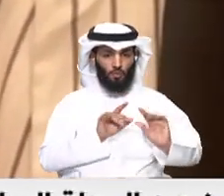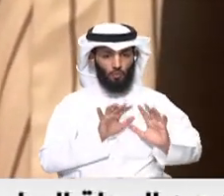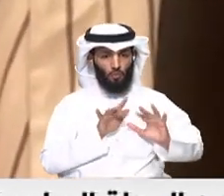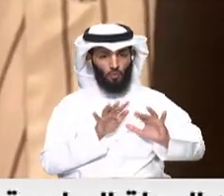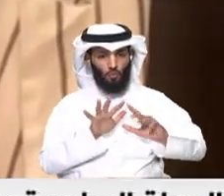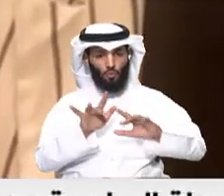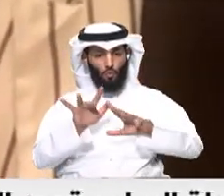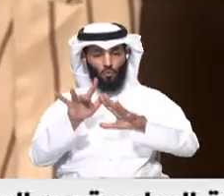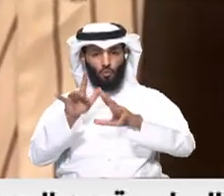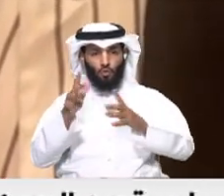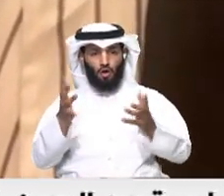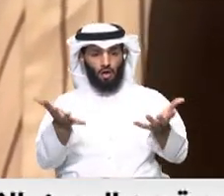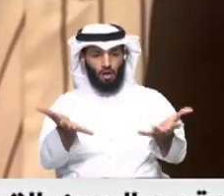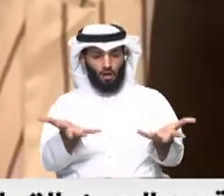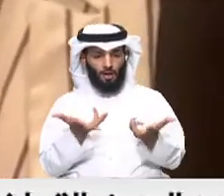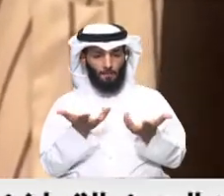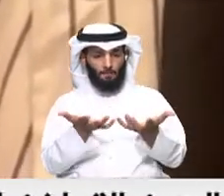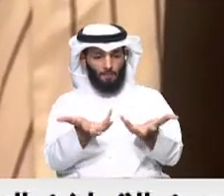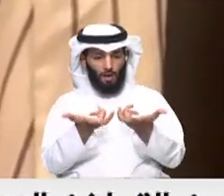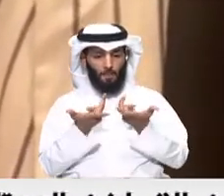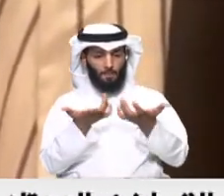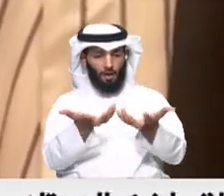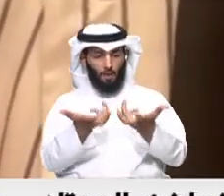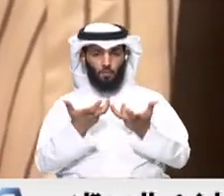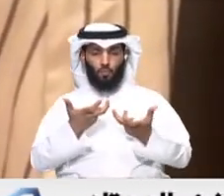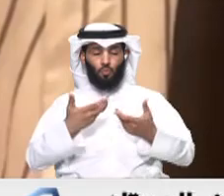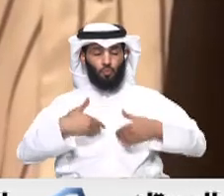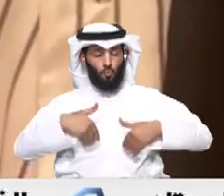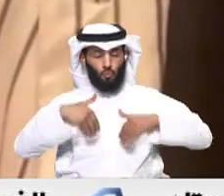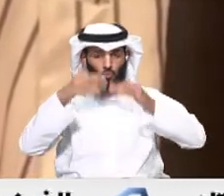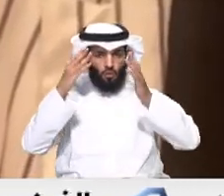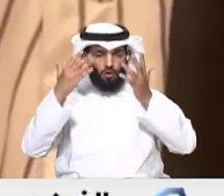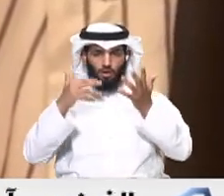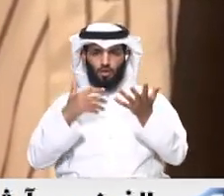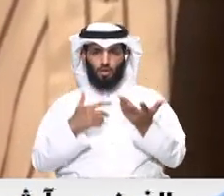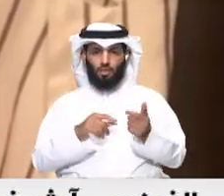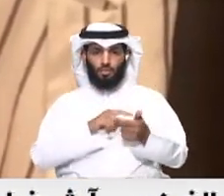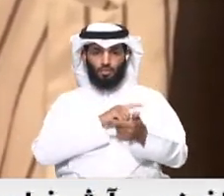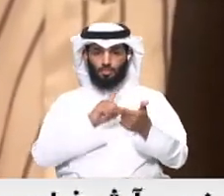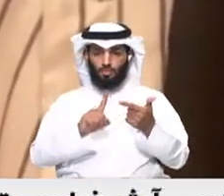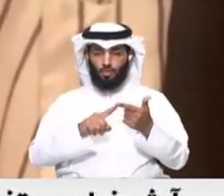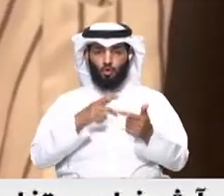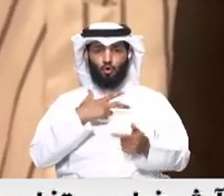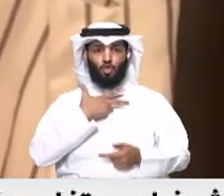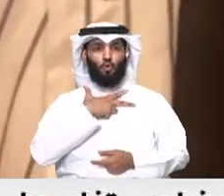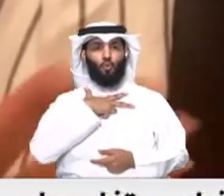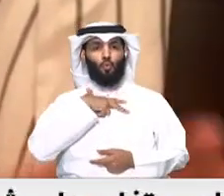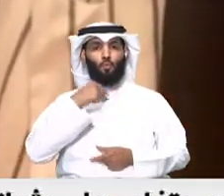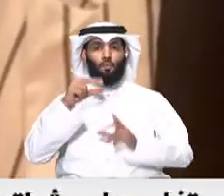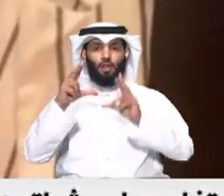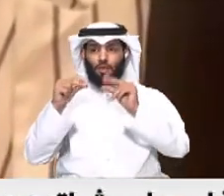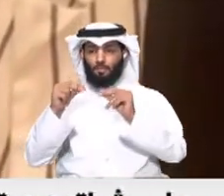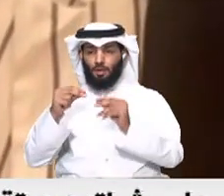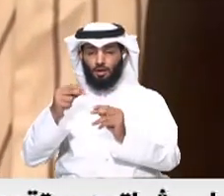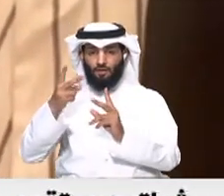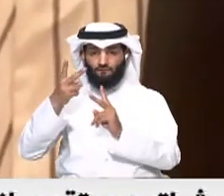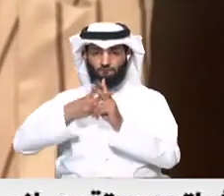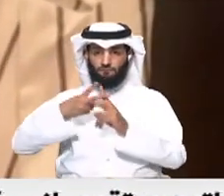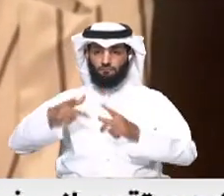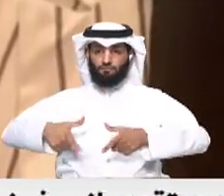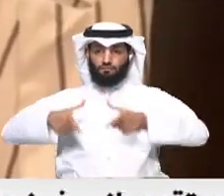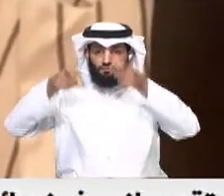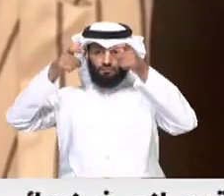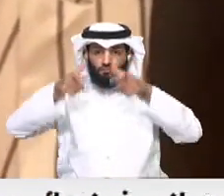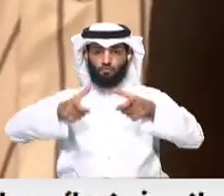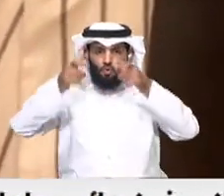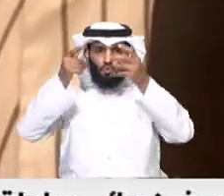ومن الضاحية الجنوبية لبيروت، ولأن الإمكانات محدودة بين يدي الدولة اللبنانية، عادت الدولة اللبنانية